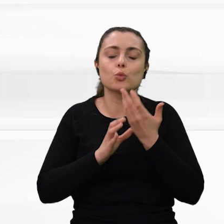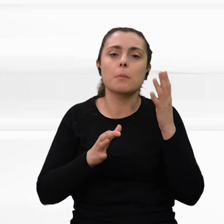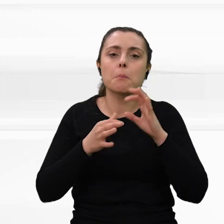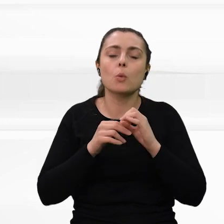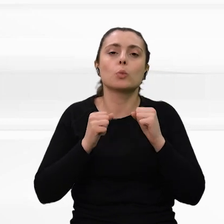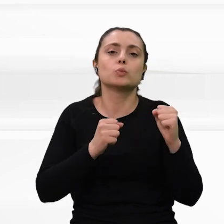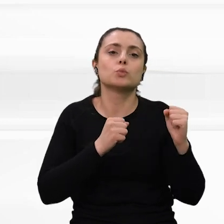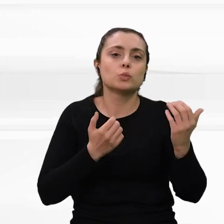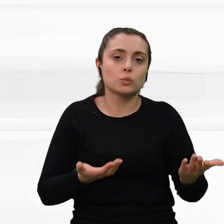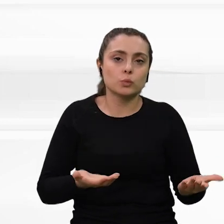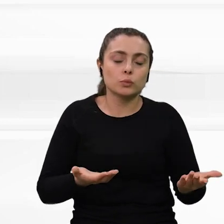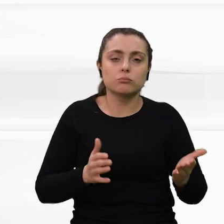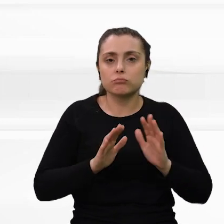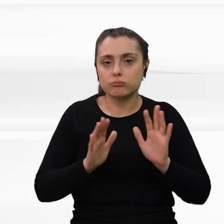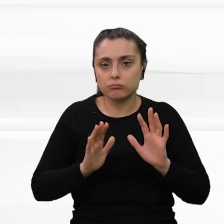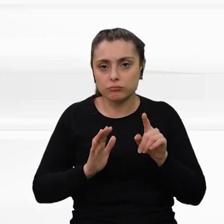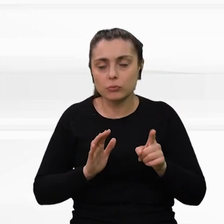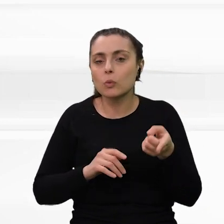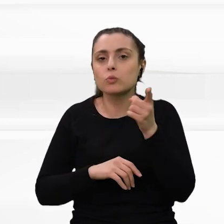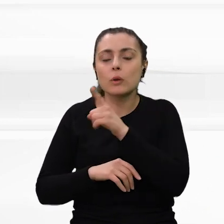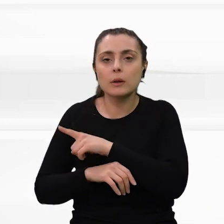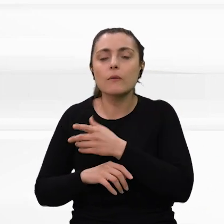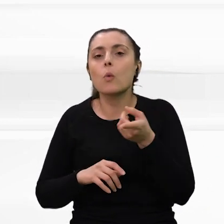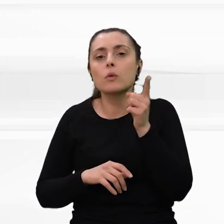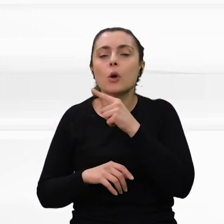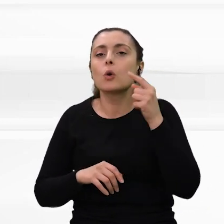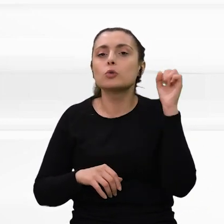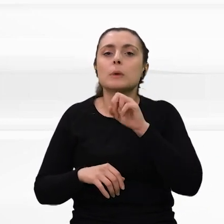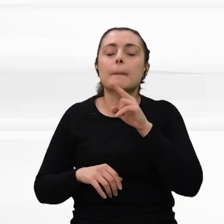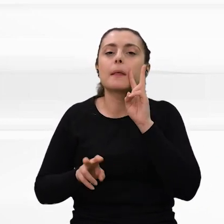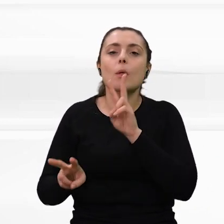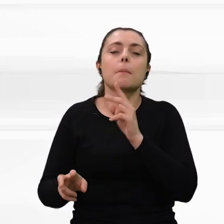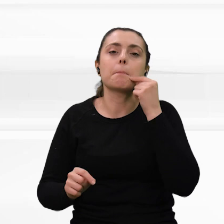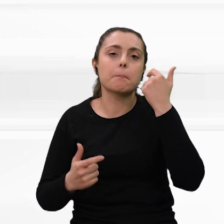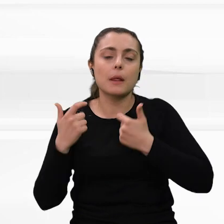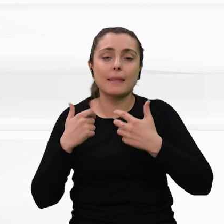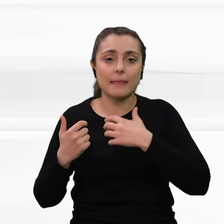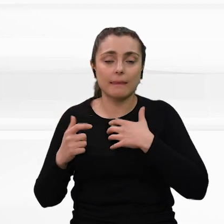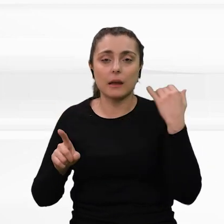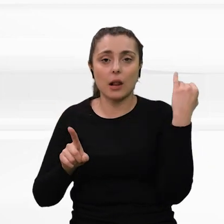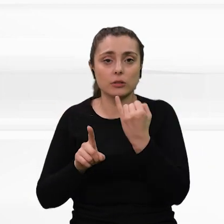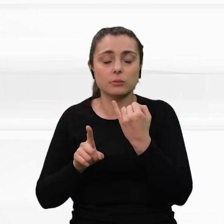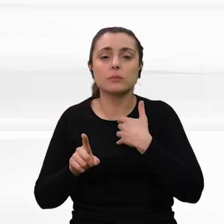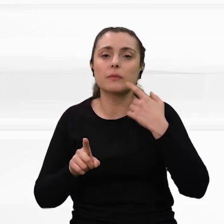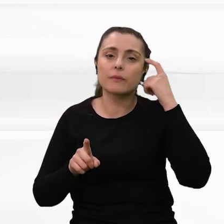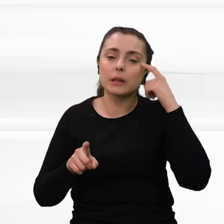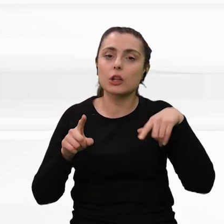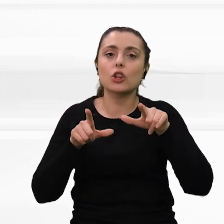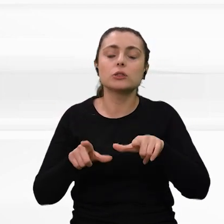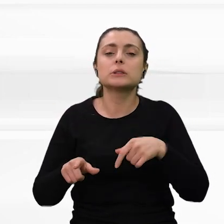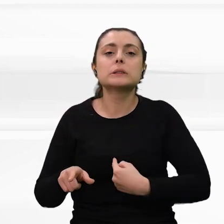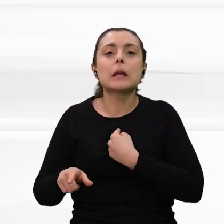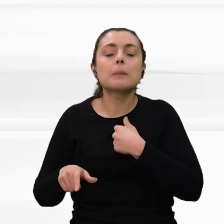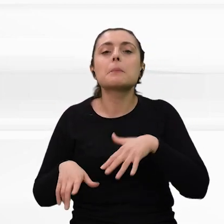kurduğu bağı güçlendirir Hayır ötekileştiren ötekini düşman gibi gören birey kendini eleştirme ve yargılama